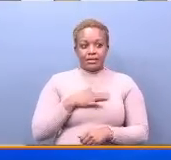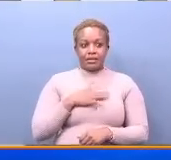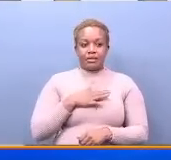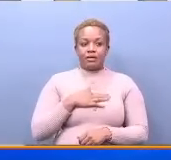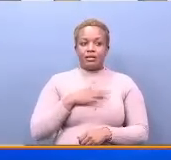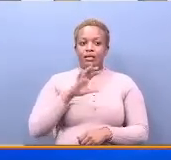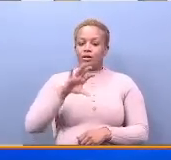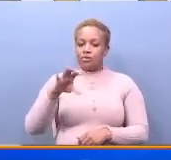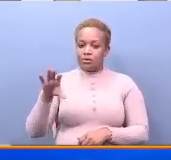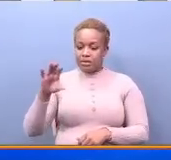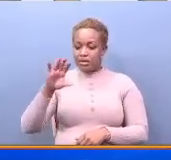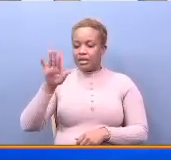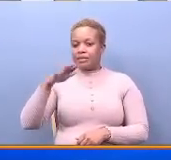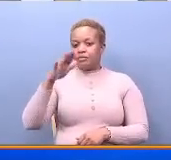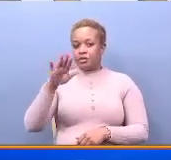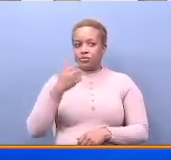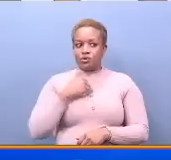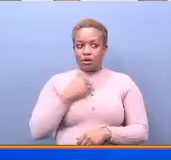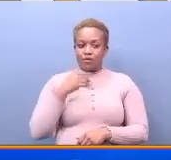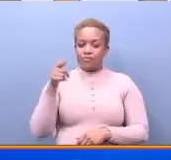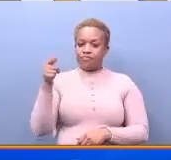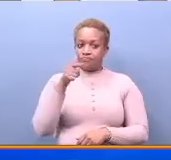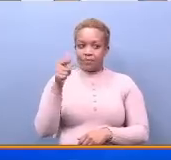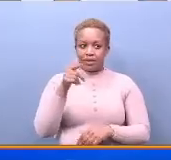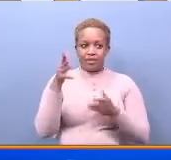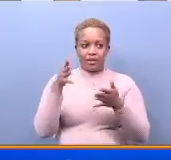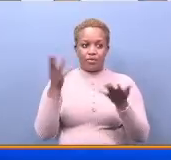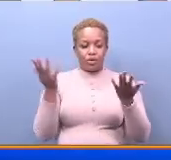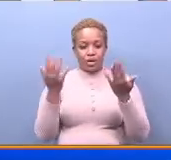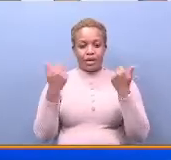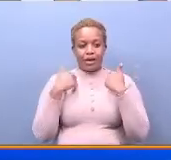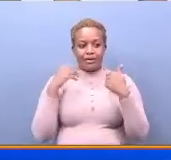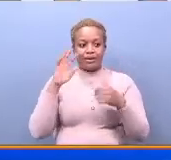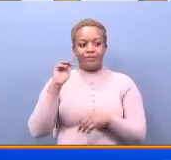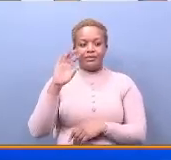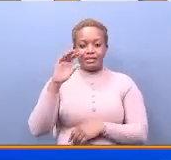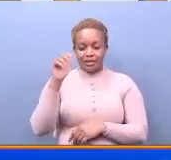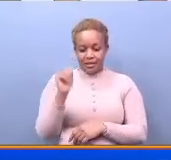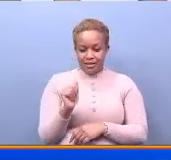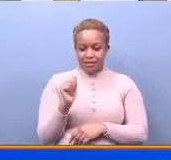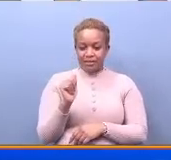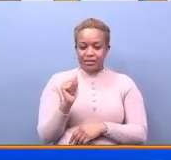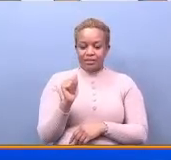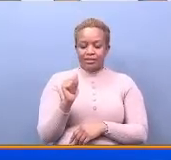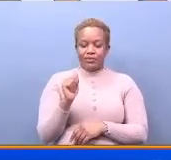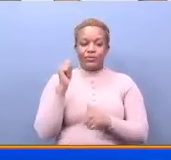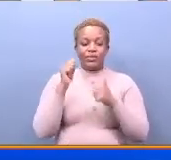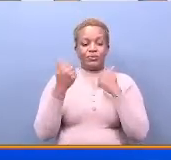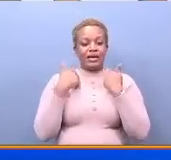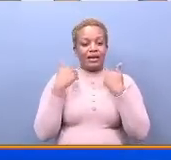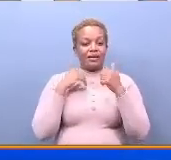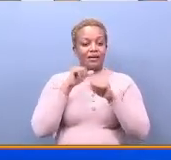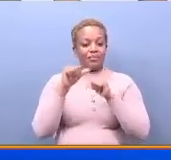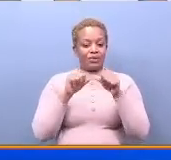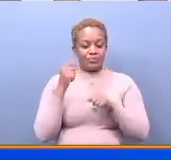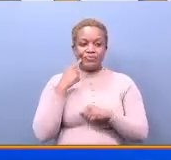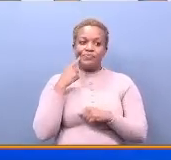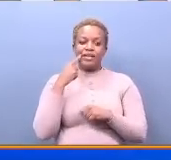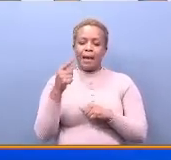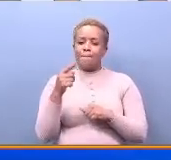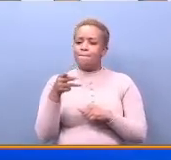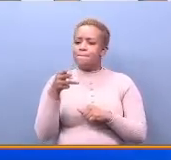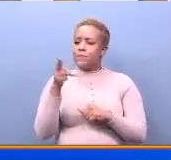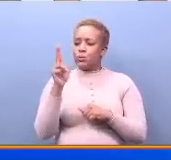na TV kamera moja, na mko na kamera moja Kwale mali ilikuwa na MCS. Na kwanza nilikuwa na MCS hapa Riverside karibu 100. Tukapigwa matia